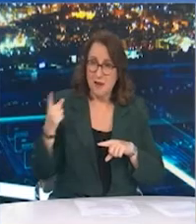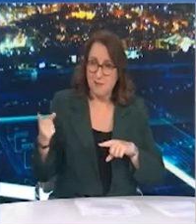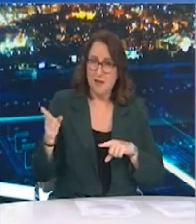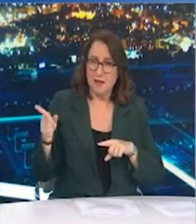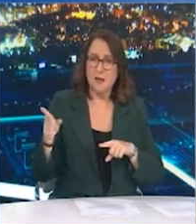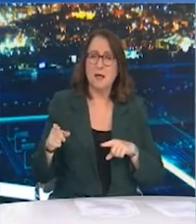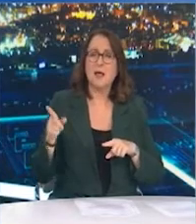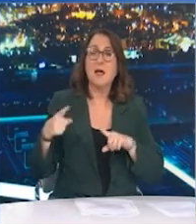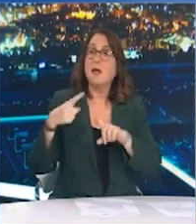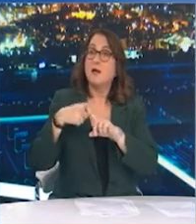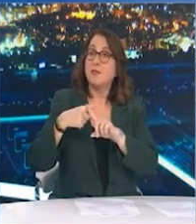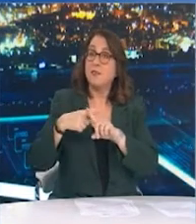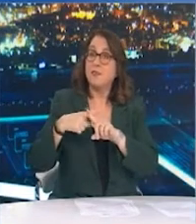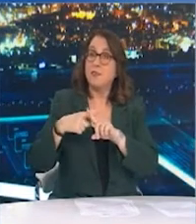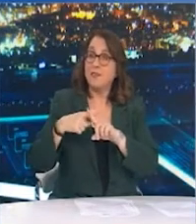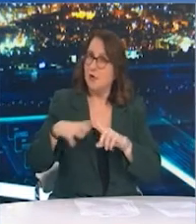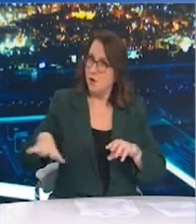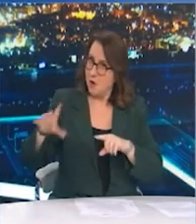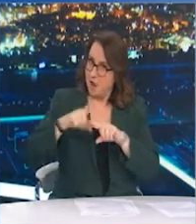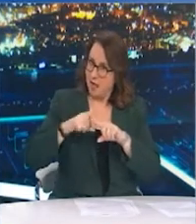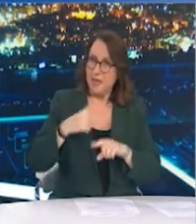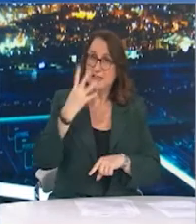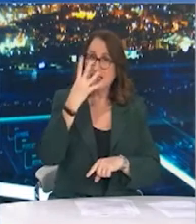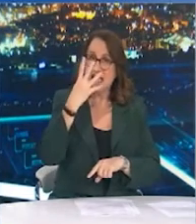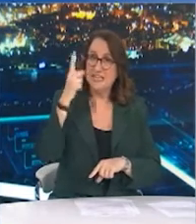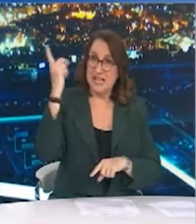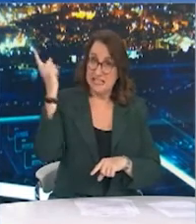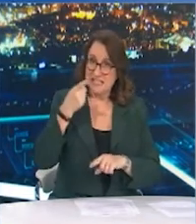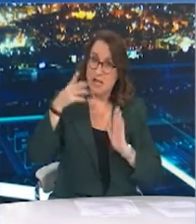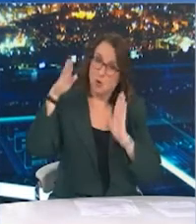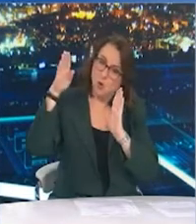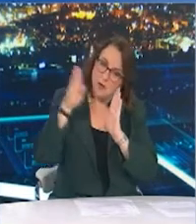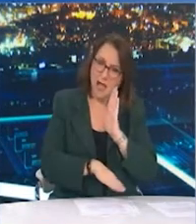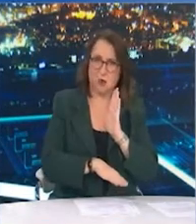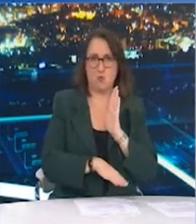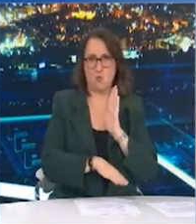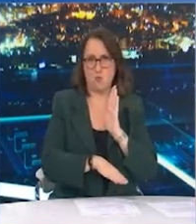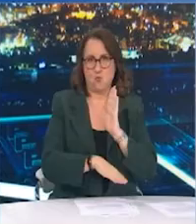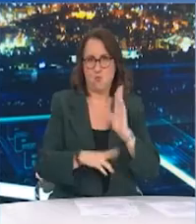αφορά το δείκτη θετικότητας, είμαστε κάτω από 4% σε σχέση με την υπόλοιπη Ευρώπη.